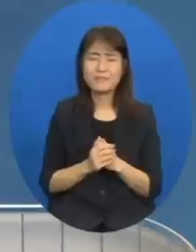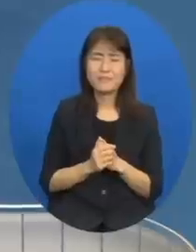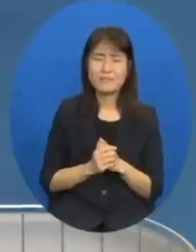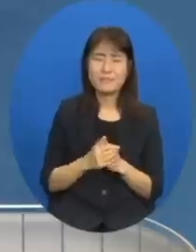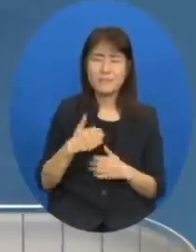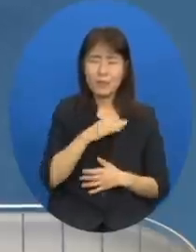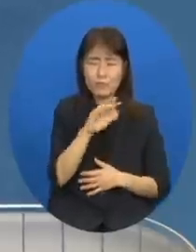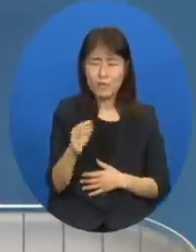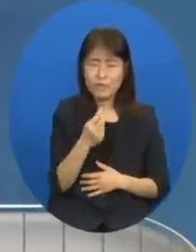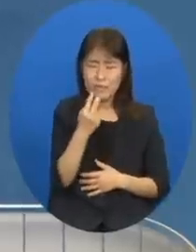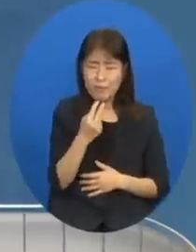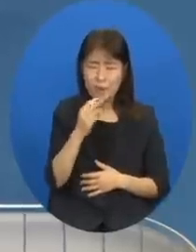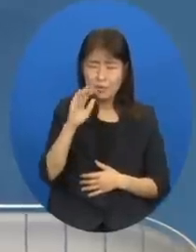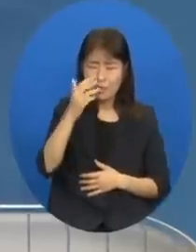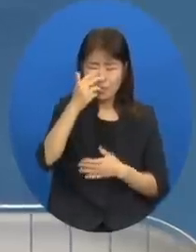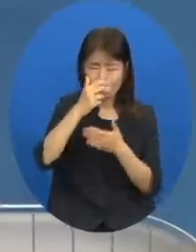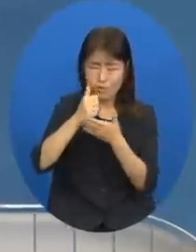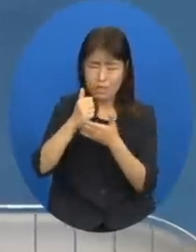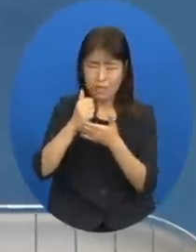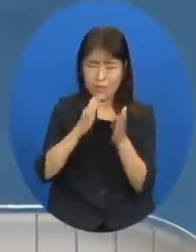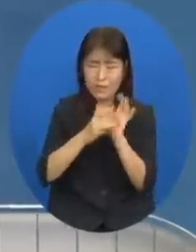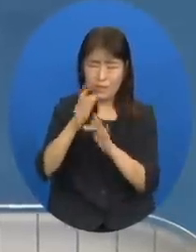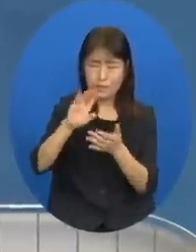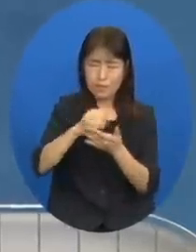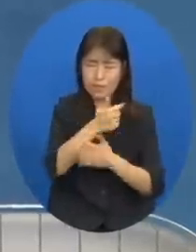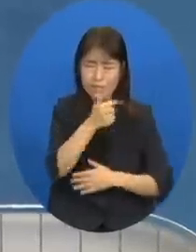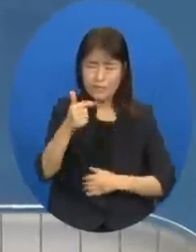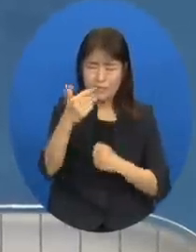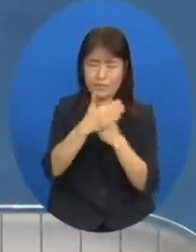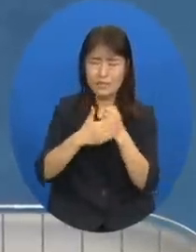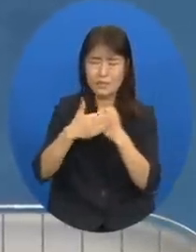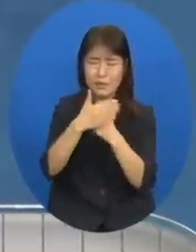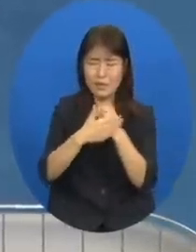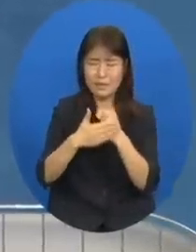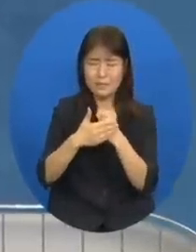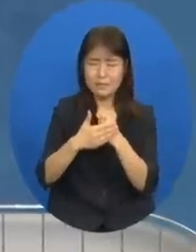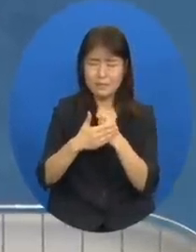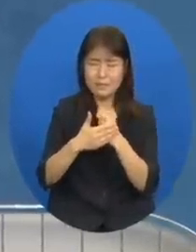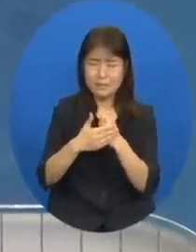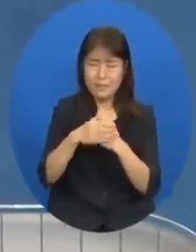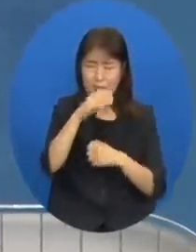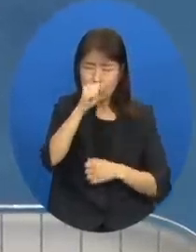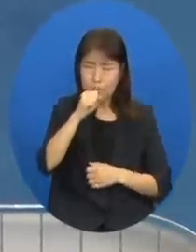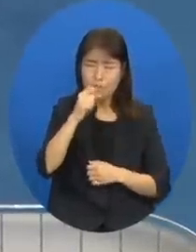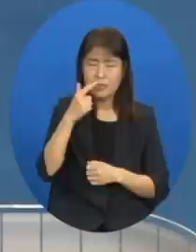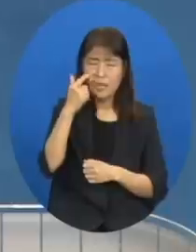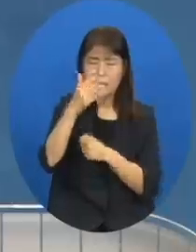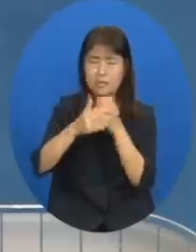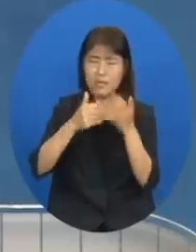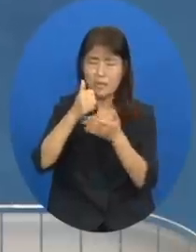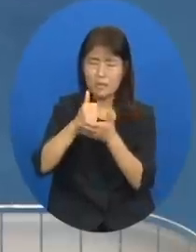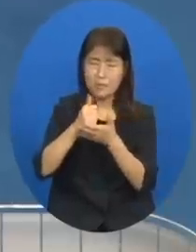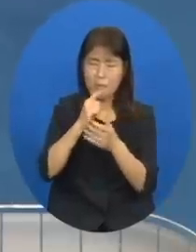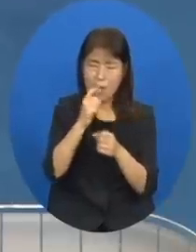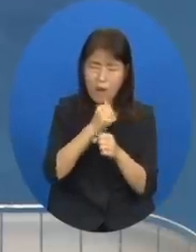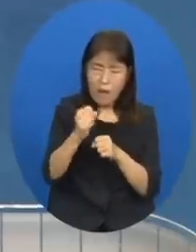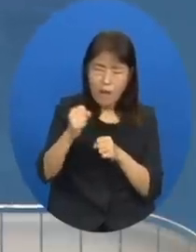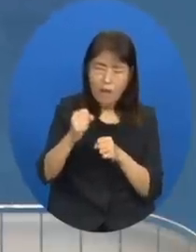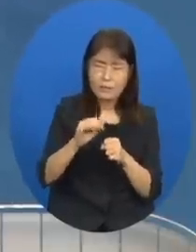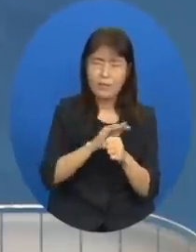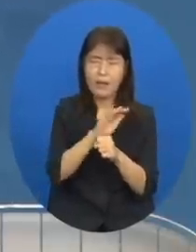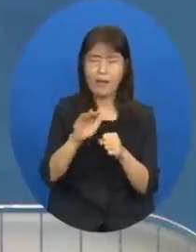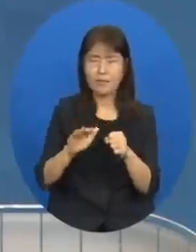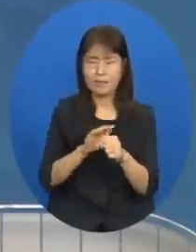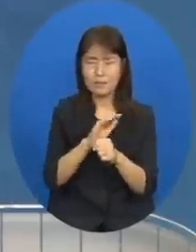우리의 생명의 주님 예수 그리스도의 크신 은혜와 좋으신 아버지 하나님의 말할 수 없는 사랑하심과